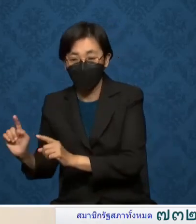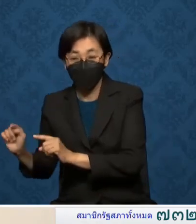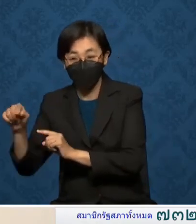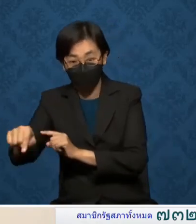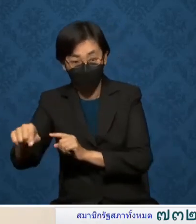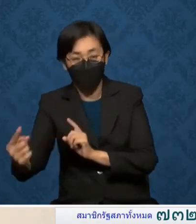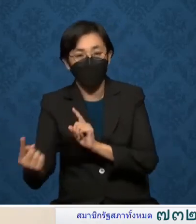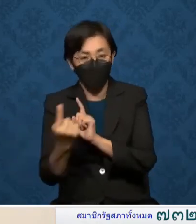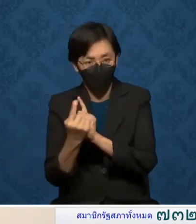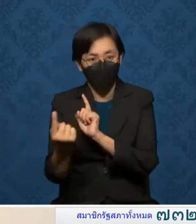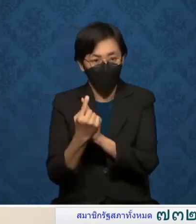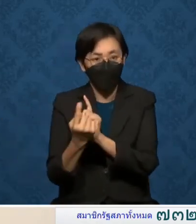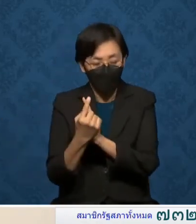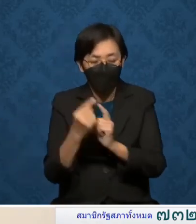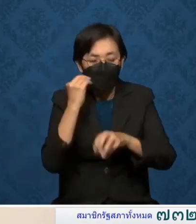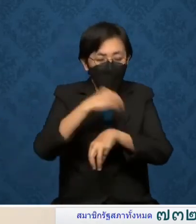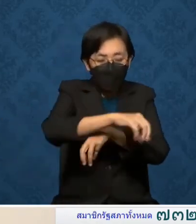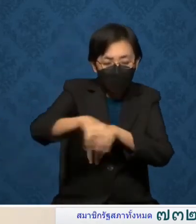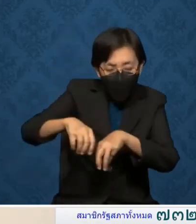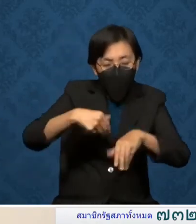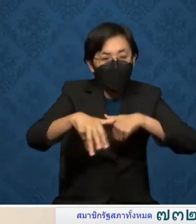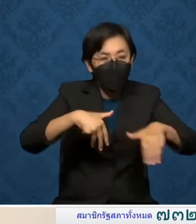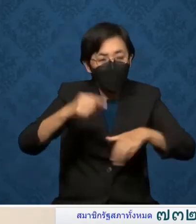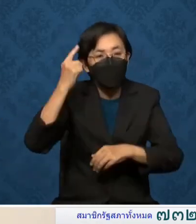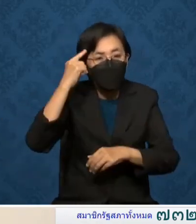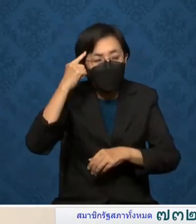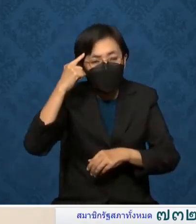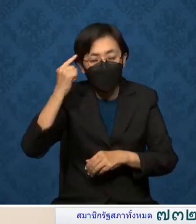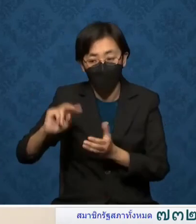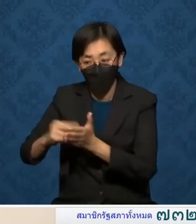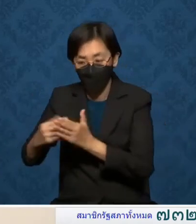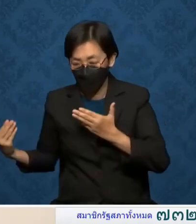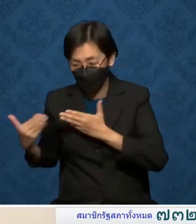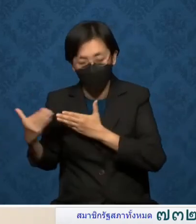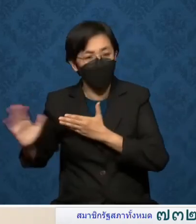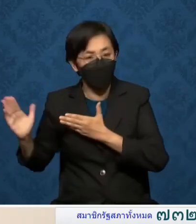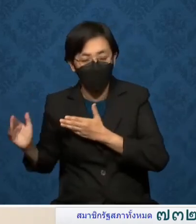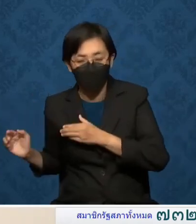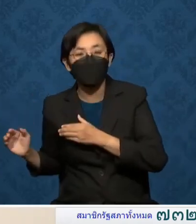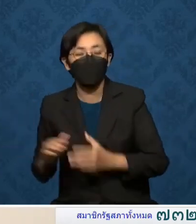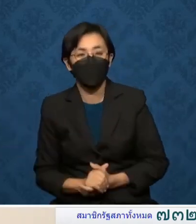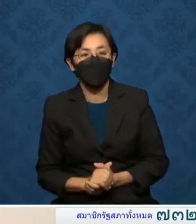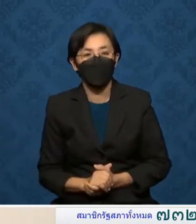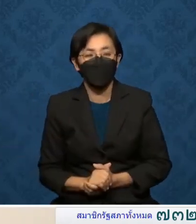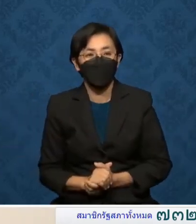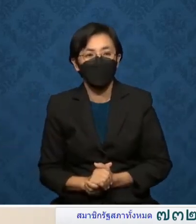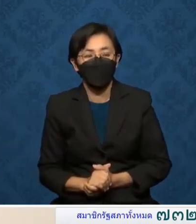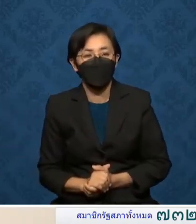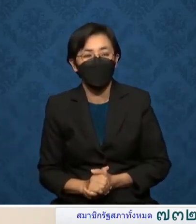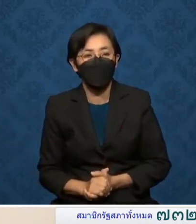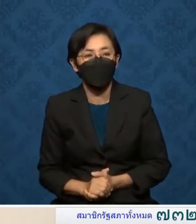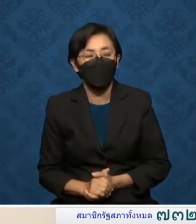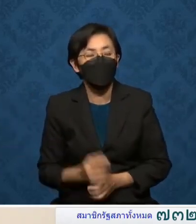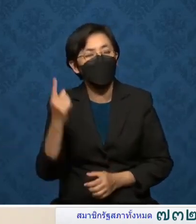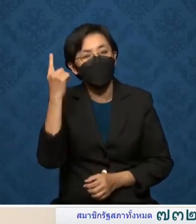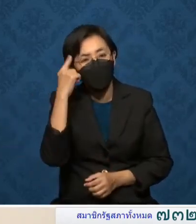เขาจะรู้จากกันในหมู่บานชุมชนใทเปตัวกลางเพระฉนั้นที่ควรรู้เขากควรจะร